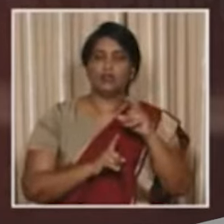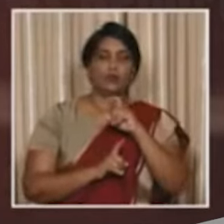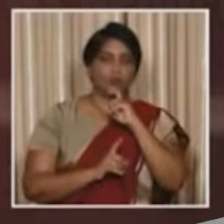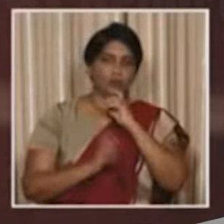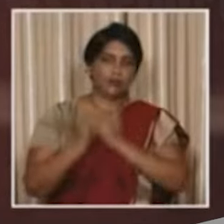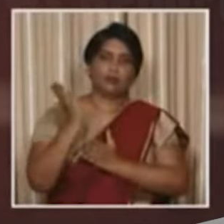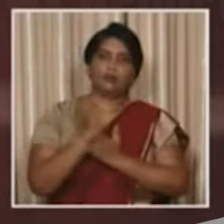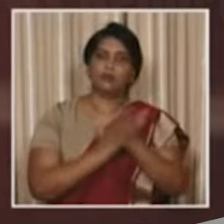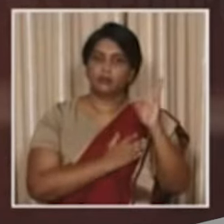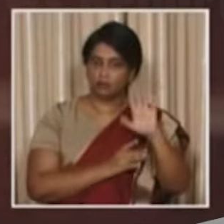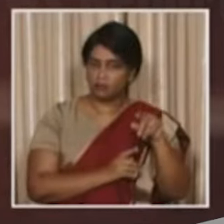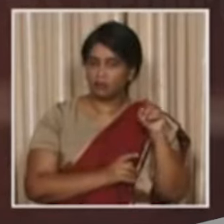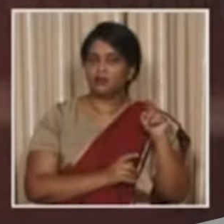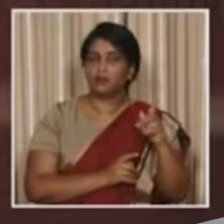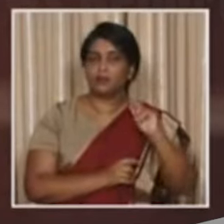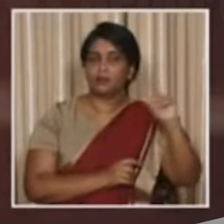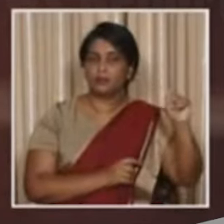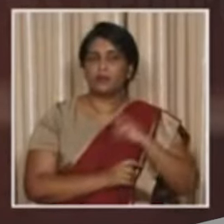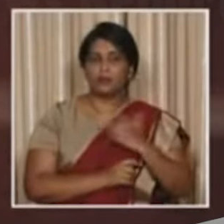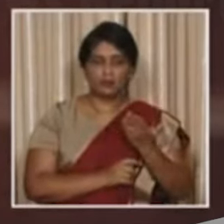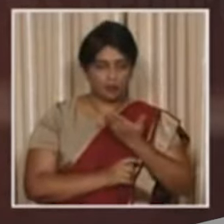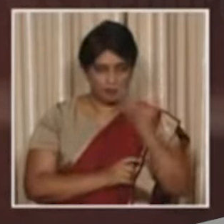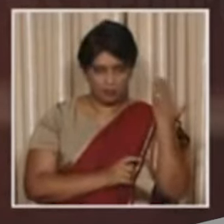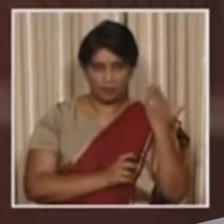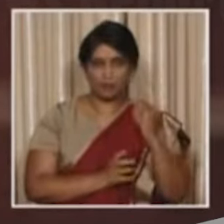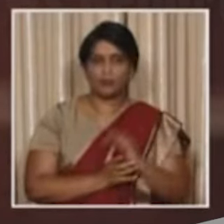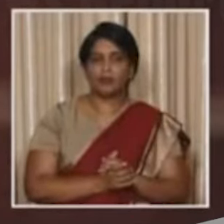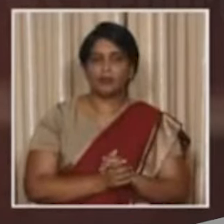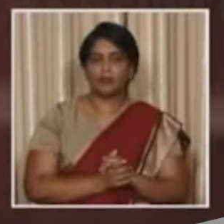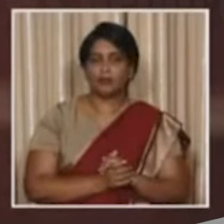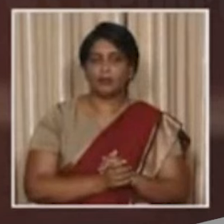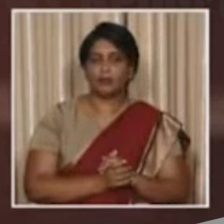නඩුවක් පවරලා තමයි වන්දි ලබා ගන්නට පුළුවන්කම තිබෙන්නේ.